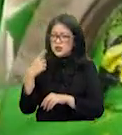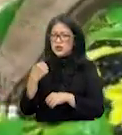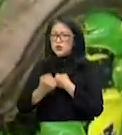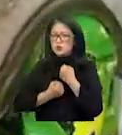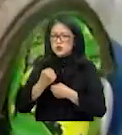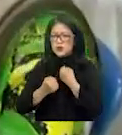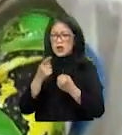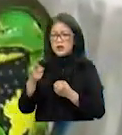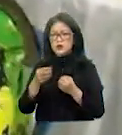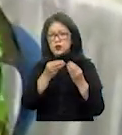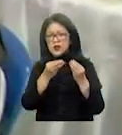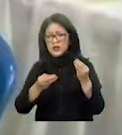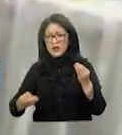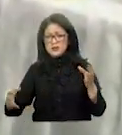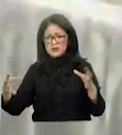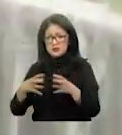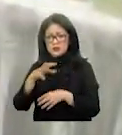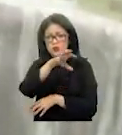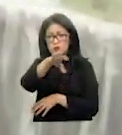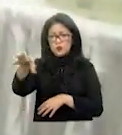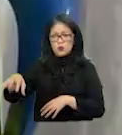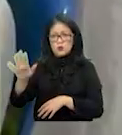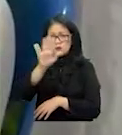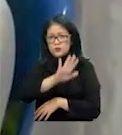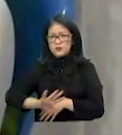kepengurusan di seluruh daerah di Indonesia, bahkan hingga ke luar